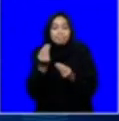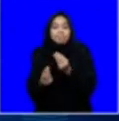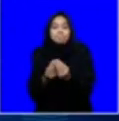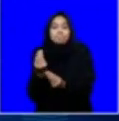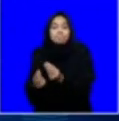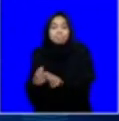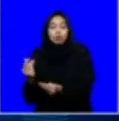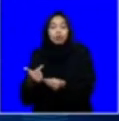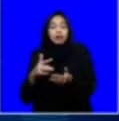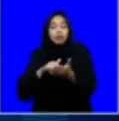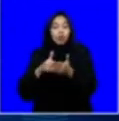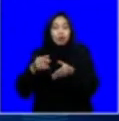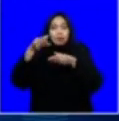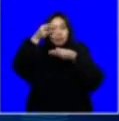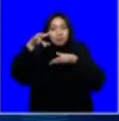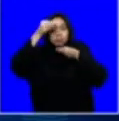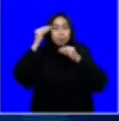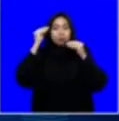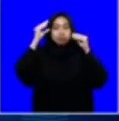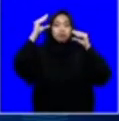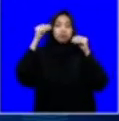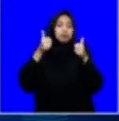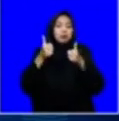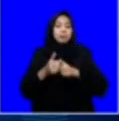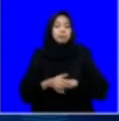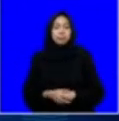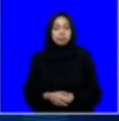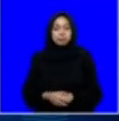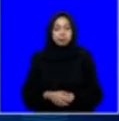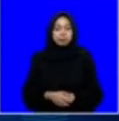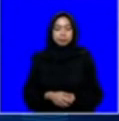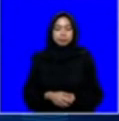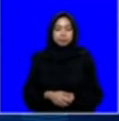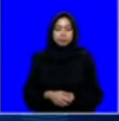sedang terjadi. Berikut.